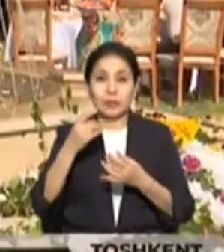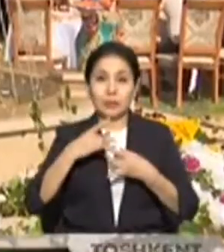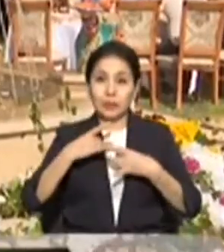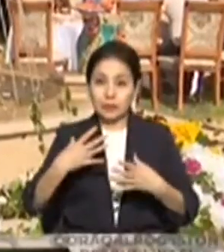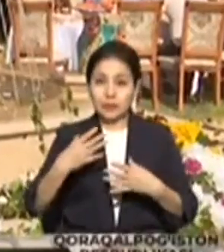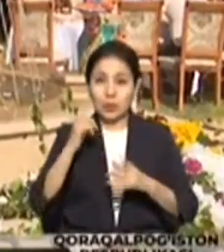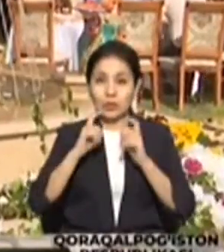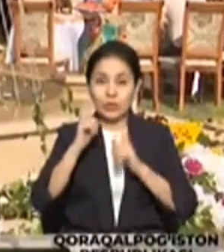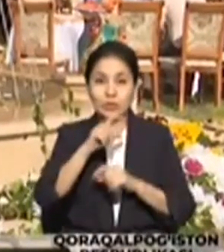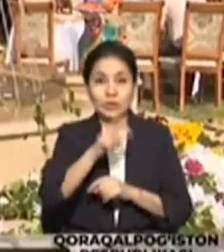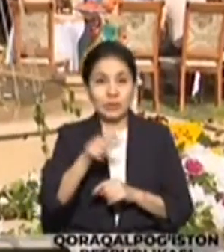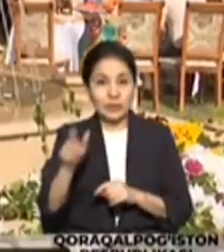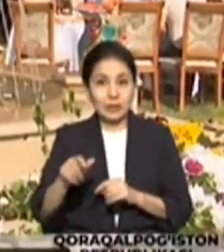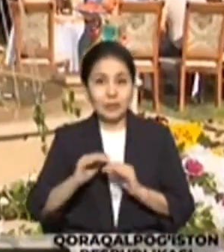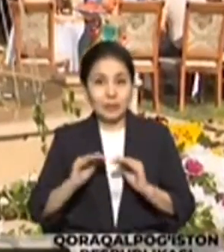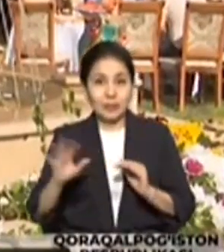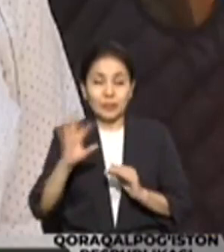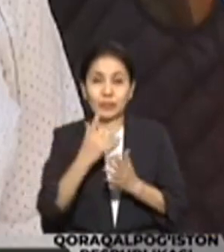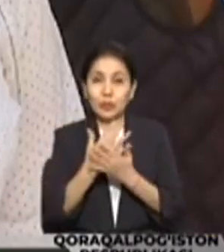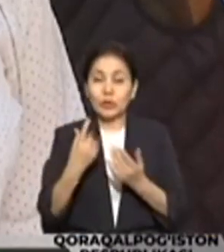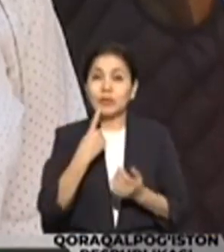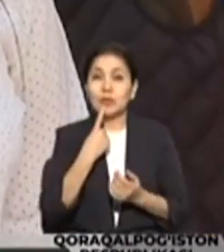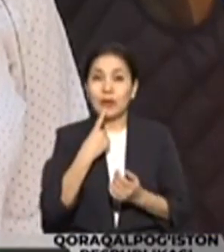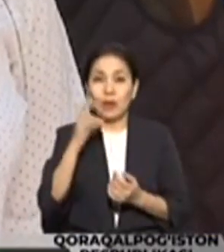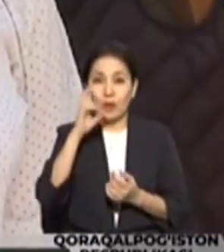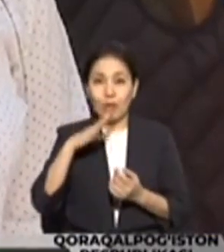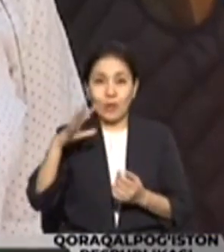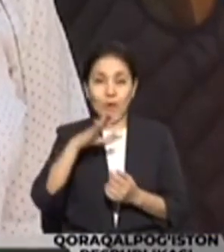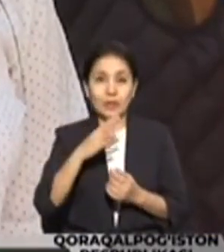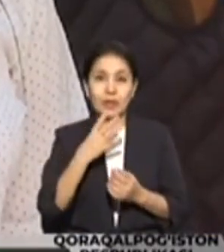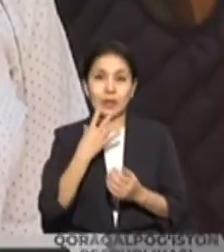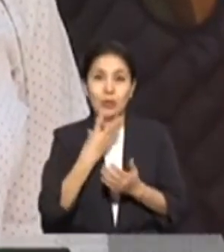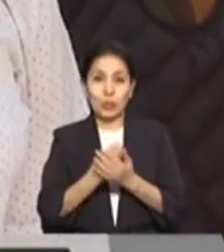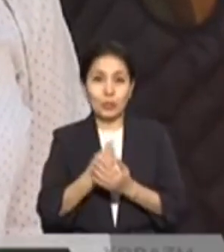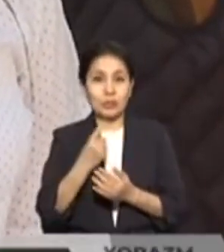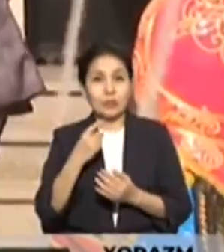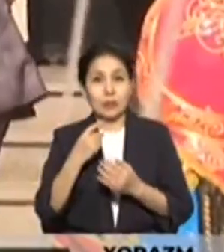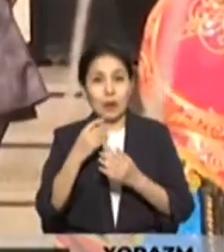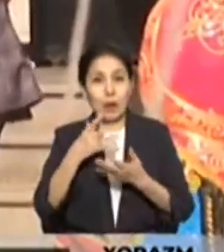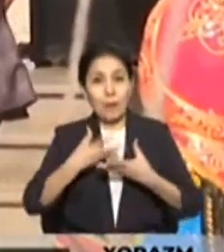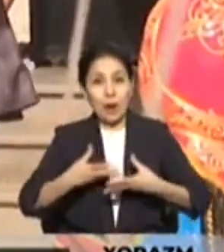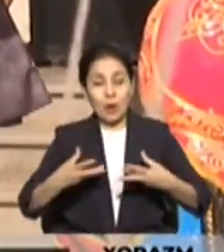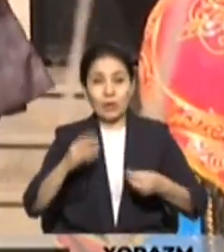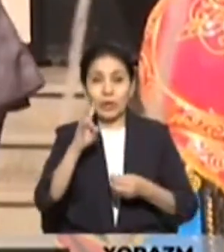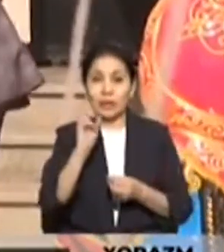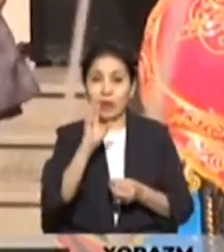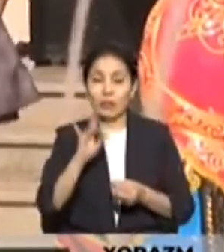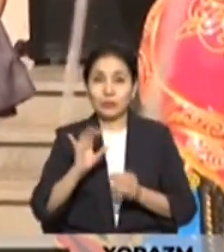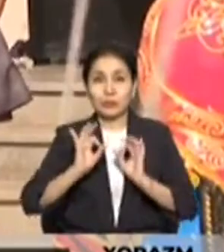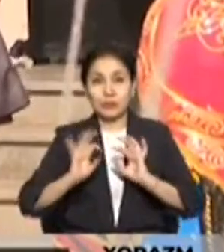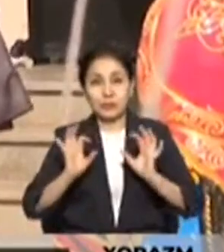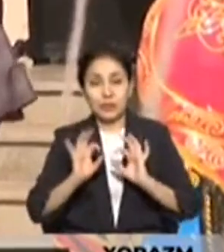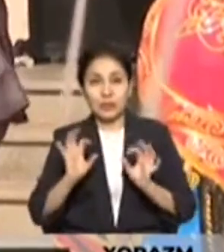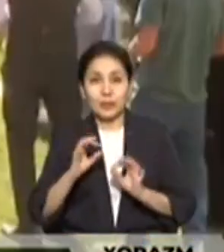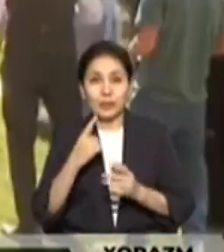boisdan universitet talabalari tomonidan turli tillarda ona zaminni, fasllar kelinchagi bo'lmiş bahorni, Navro'z ayyomini madh etuvchi